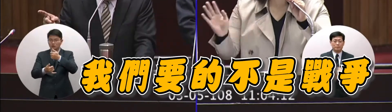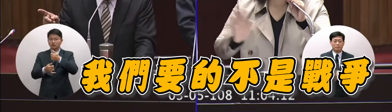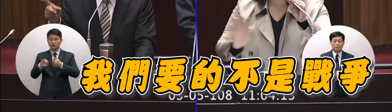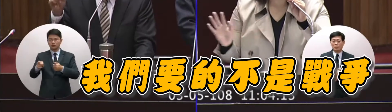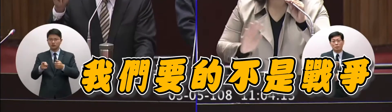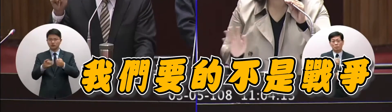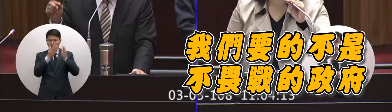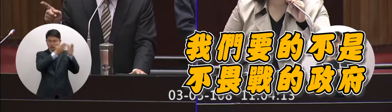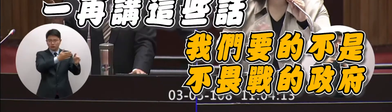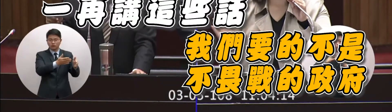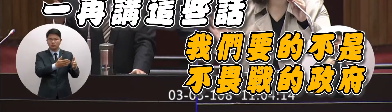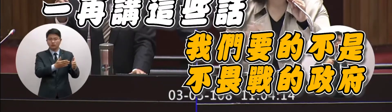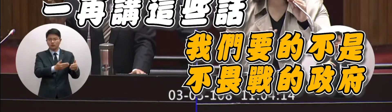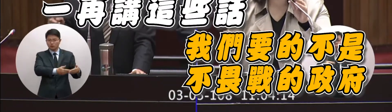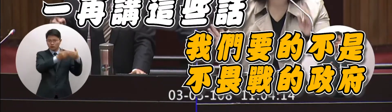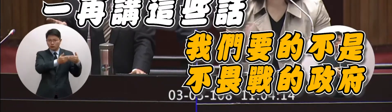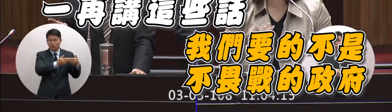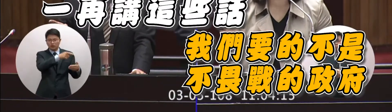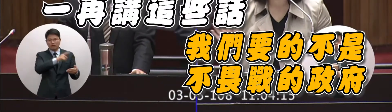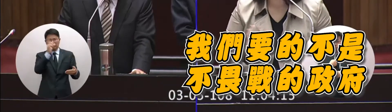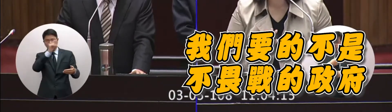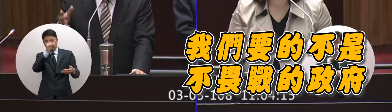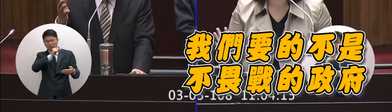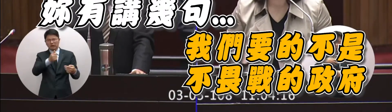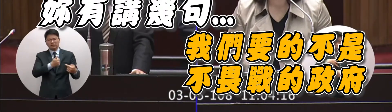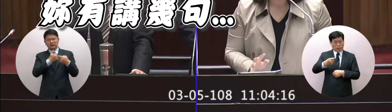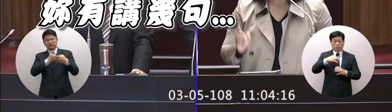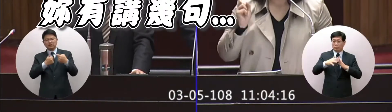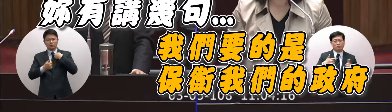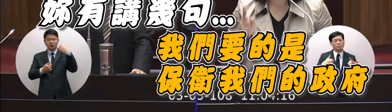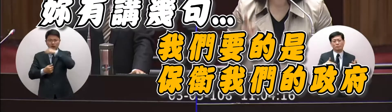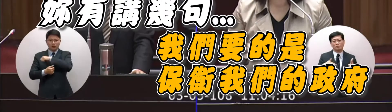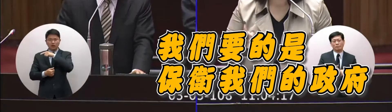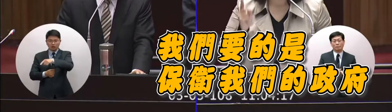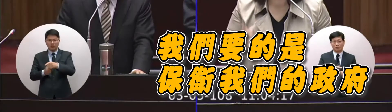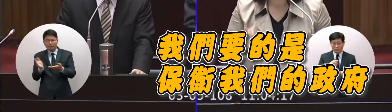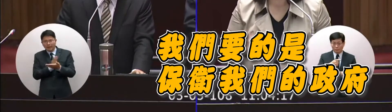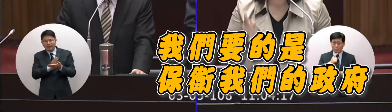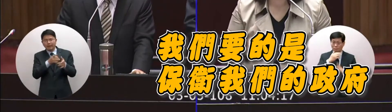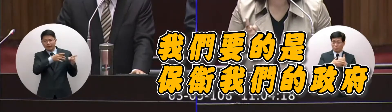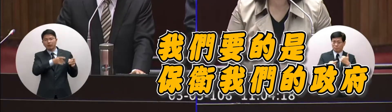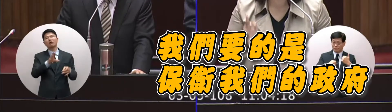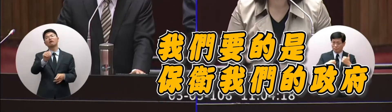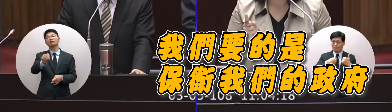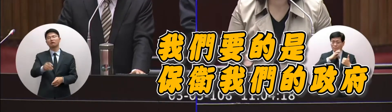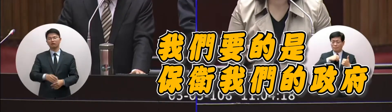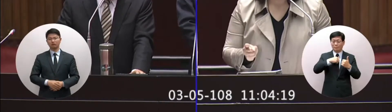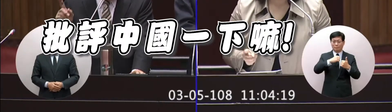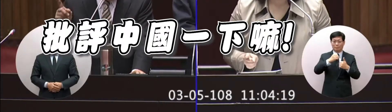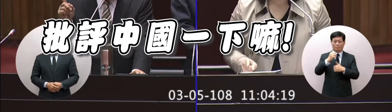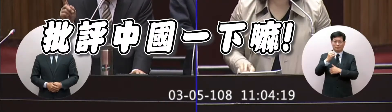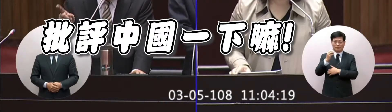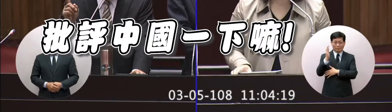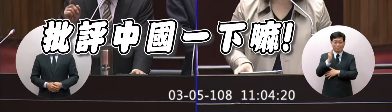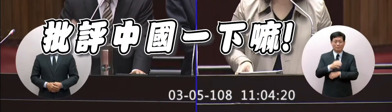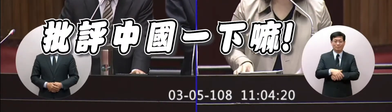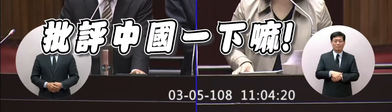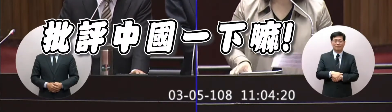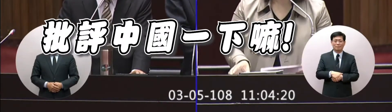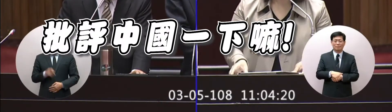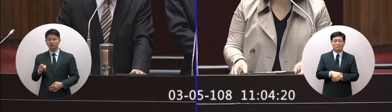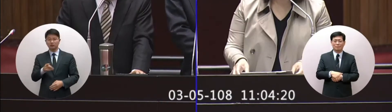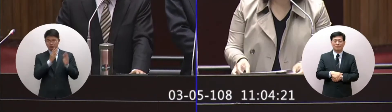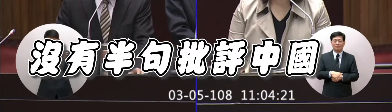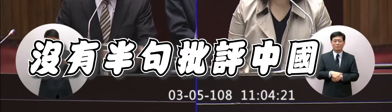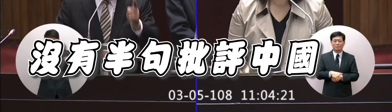不是战争，我们要的不是不畏战的政府，我们要的是保卫我们的政府。 批评中国